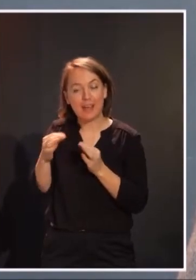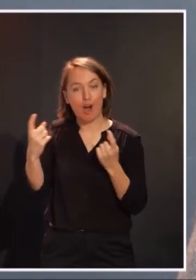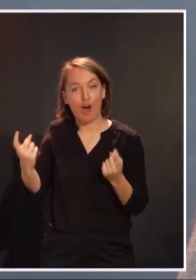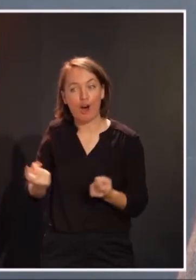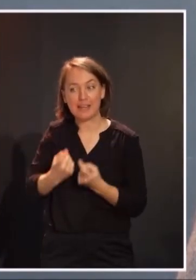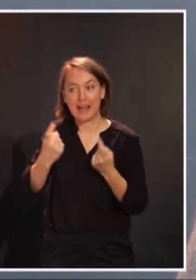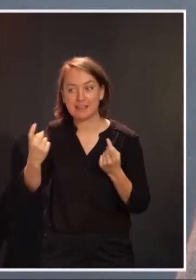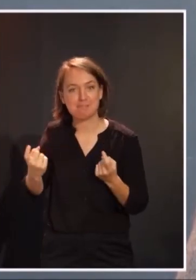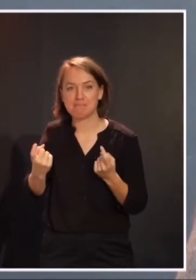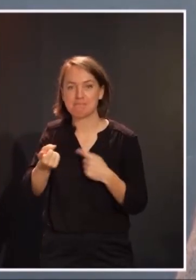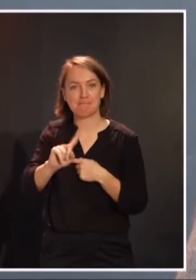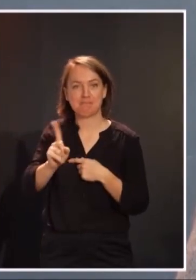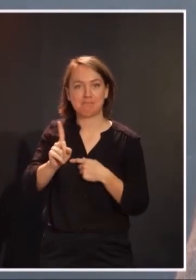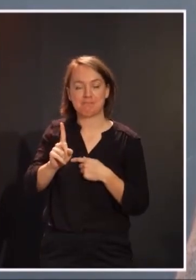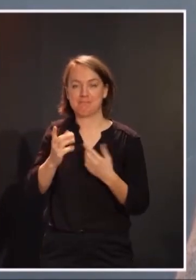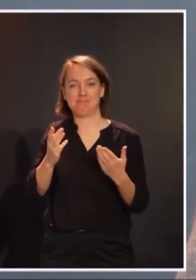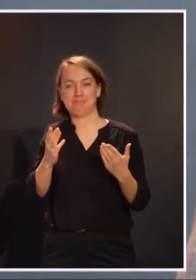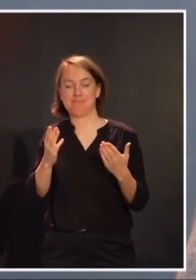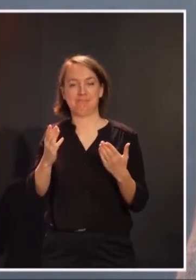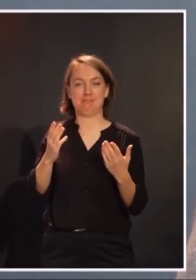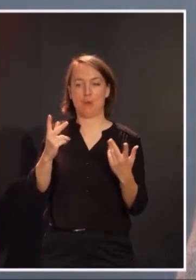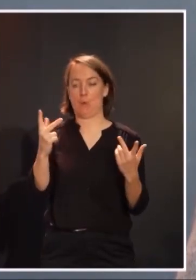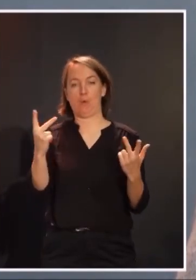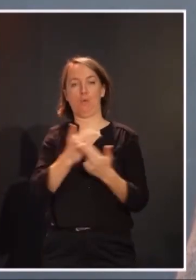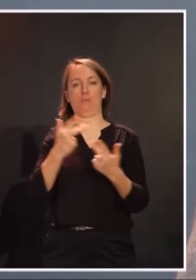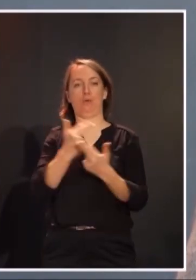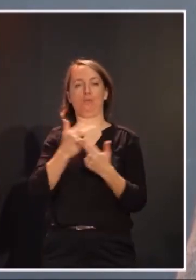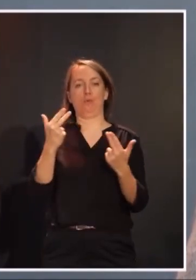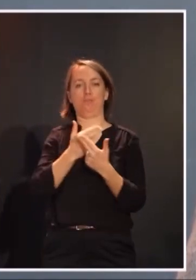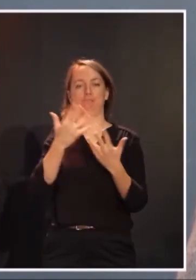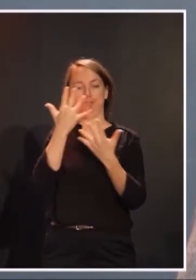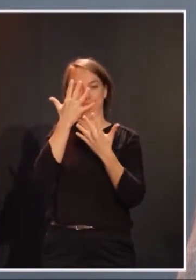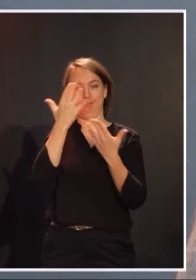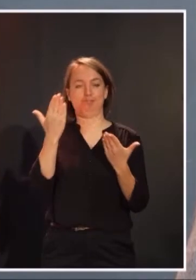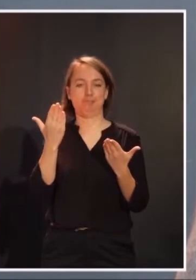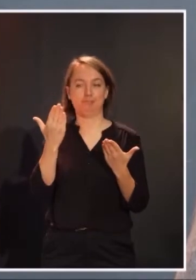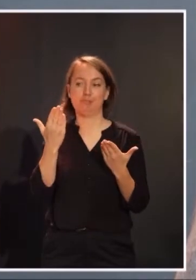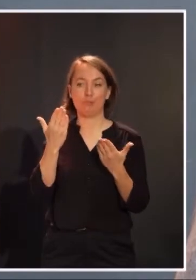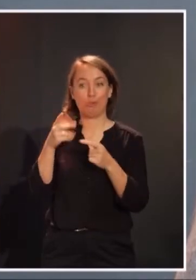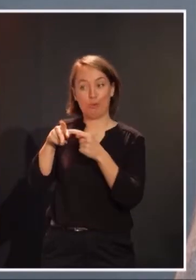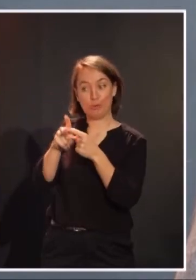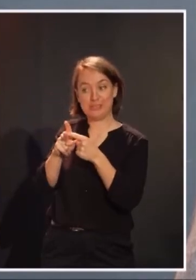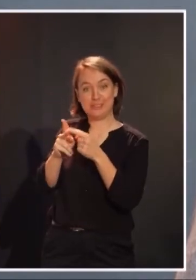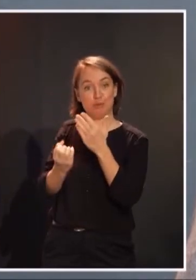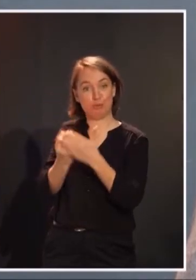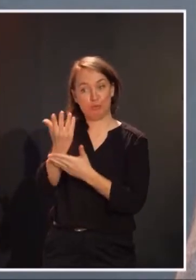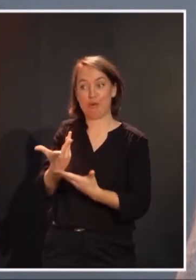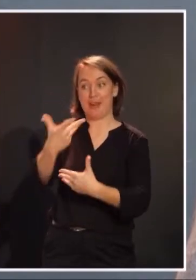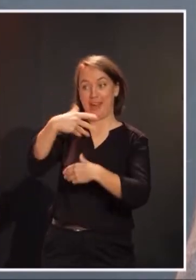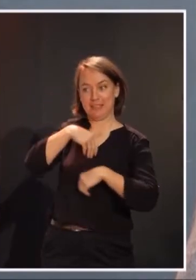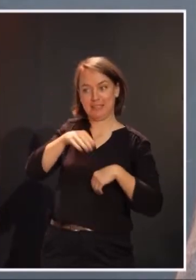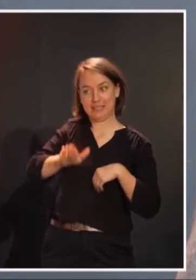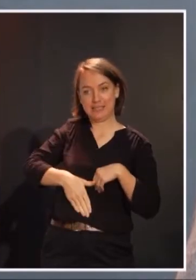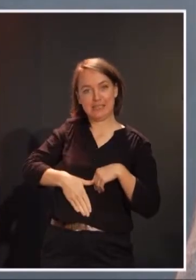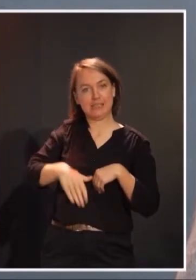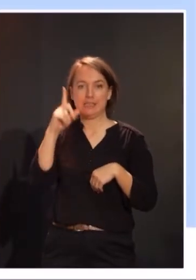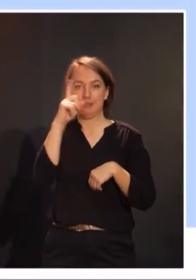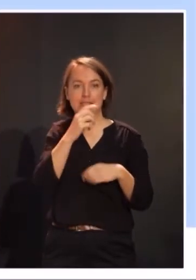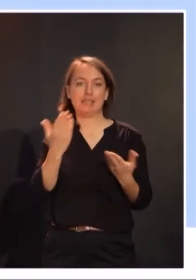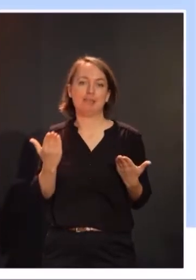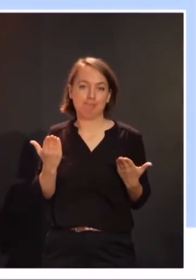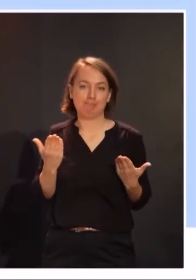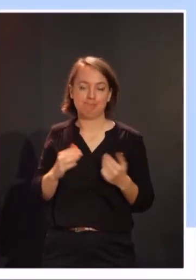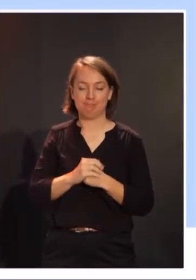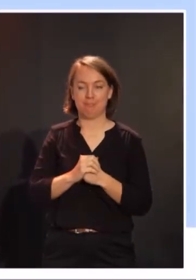petit peu découpé. Donc c'est un petit peu différent aussi pour pouvoir investir un outil. Donc finalement,